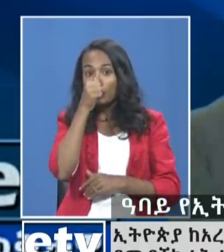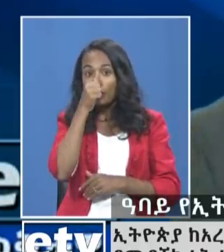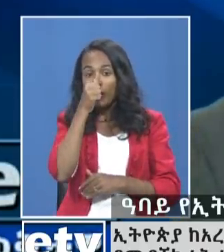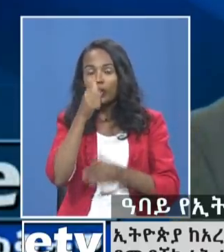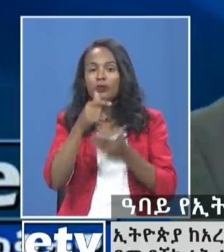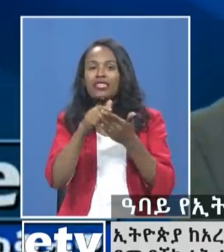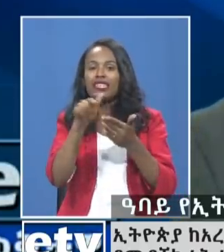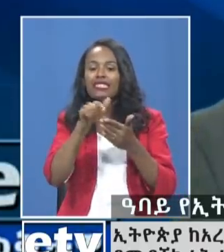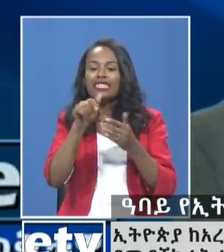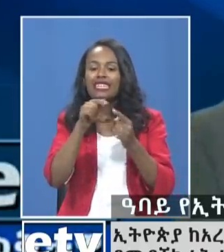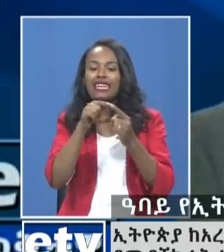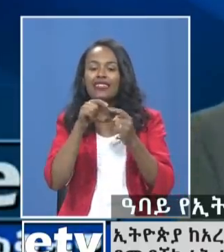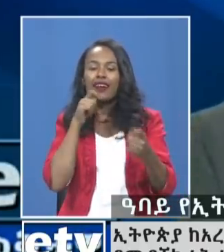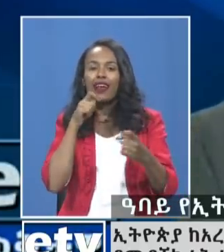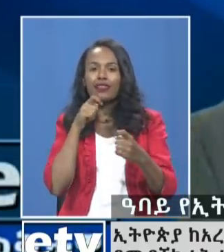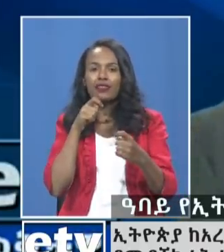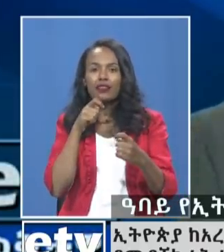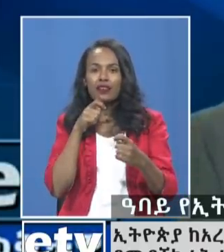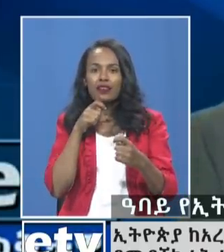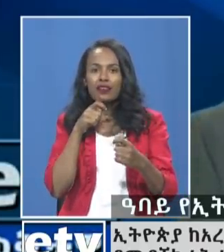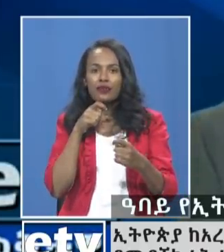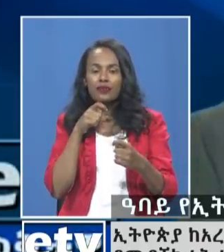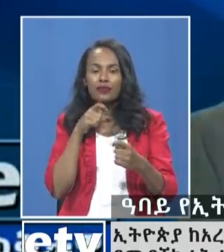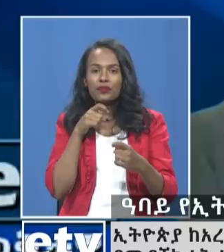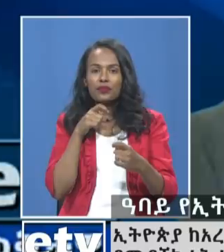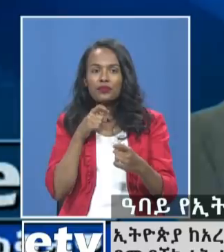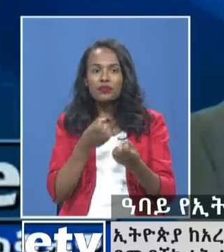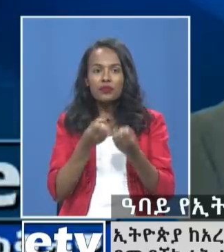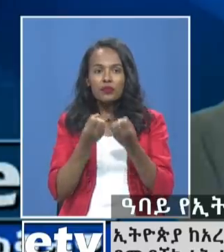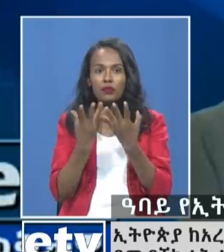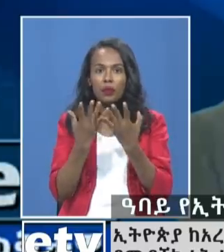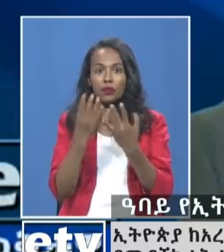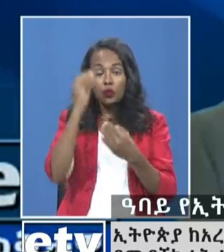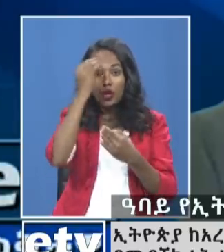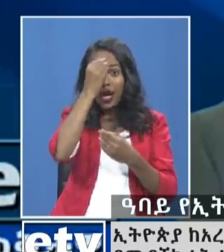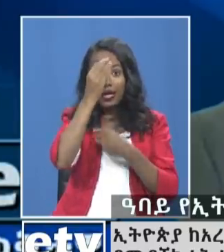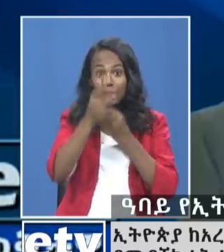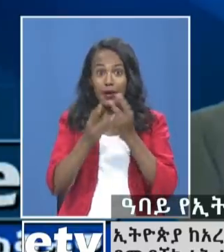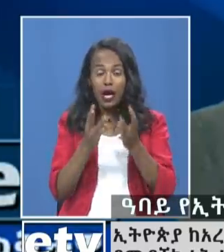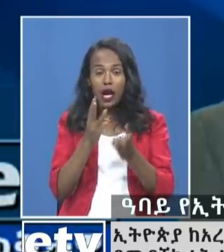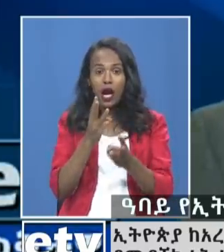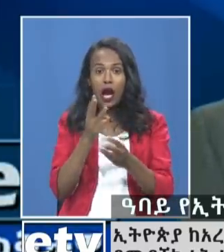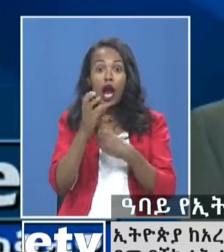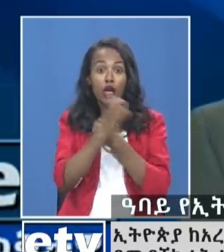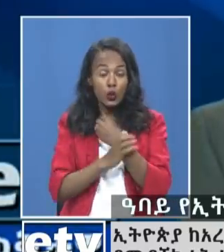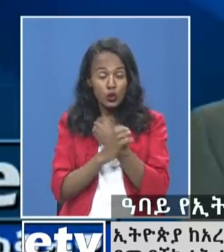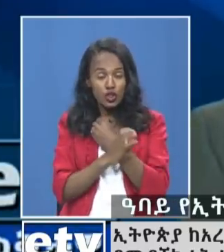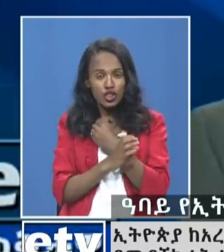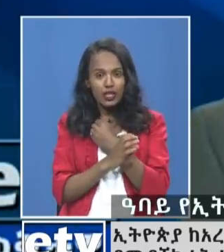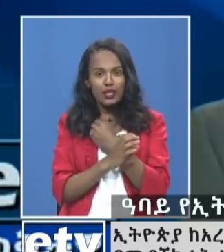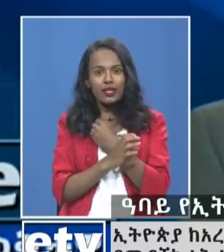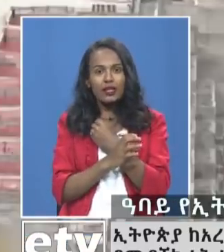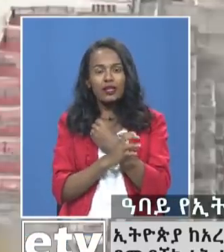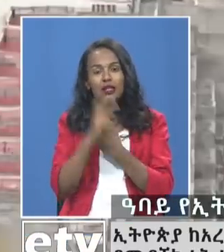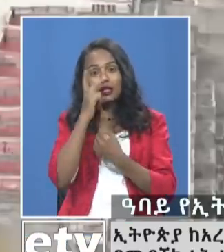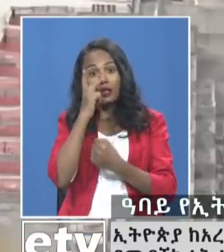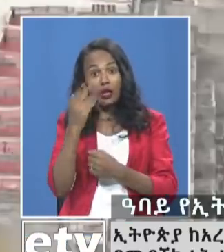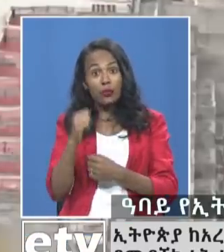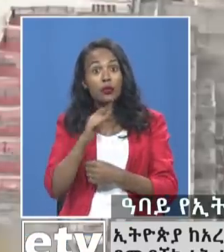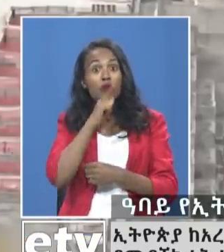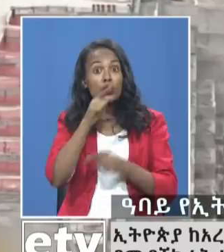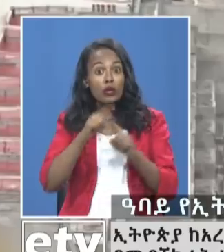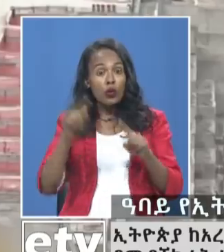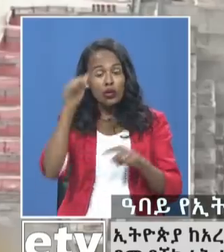እንደውም እንደ ጠላት መመልከት በብዙ የአረብ ሀገሮች የሚታይ ነበር። እውነታው